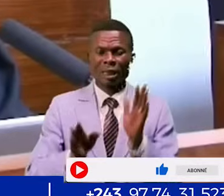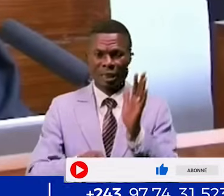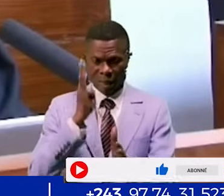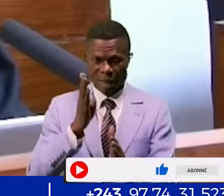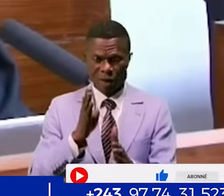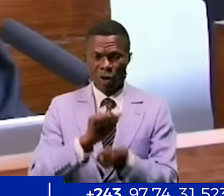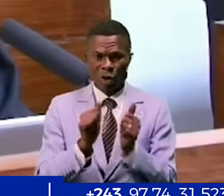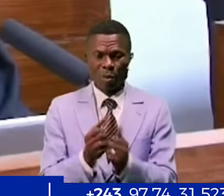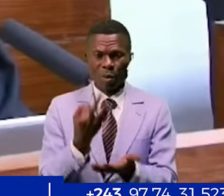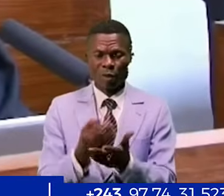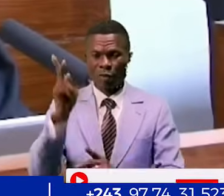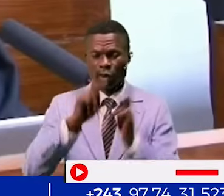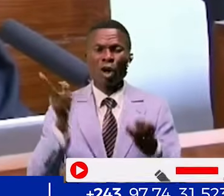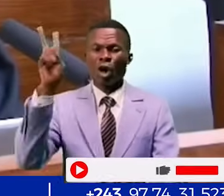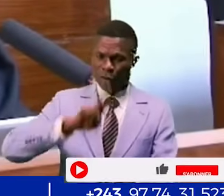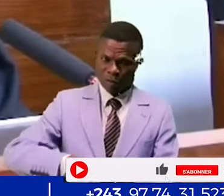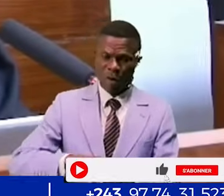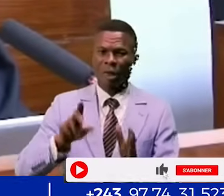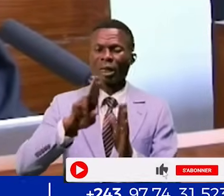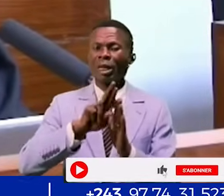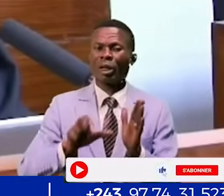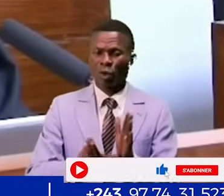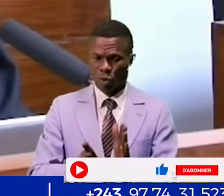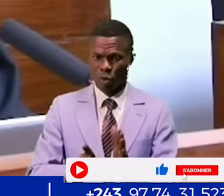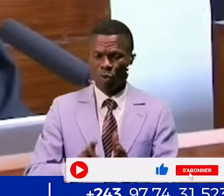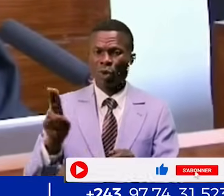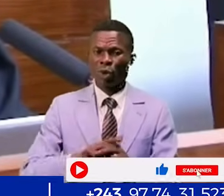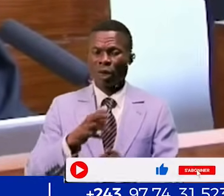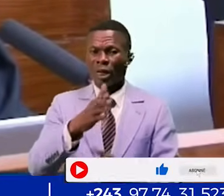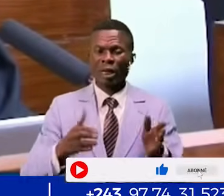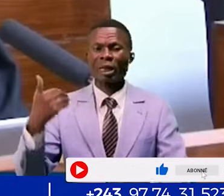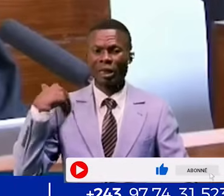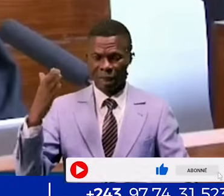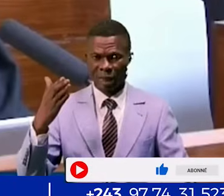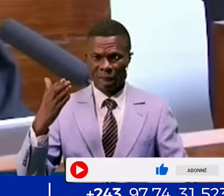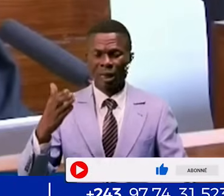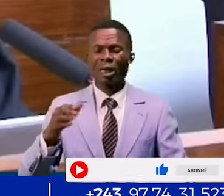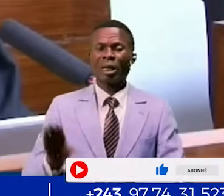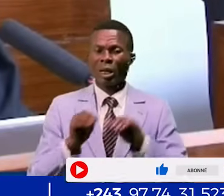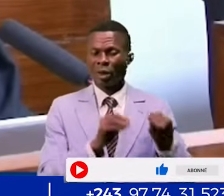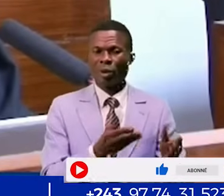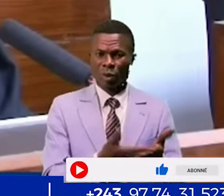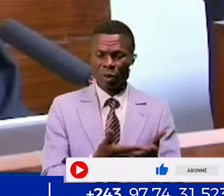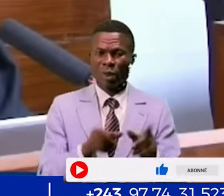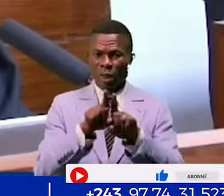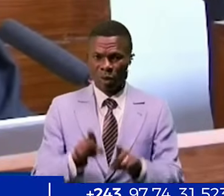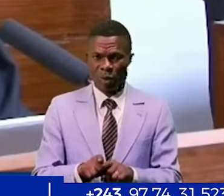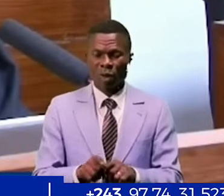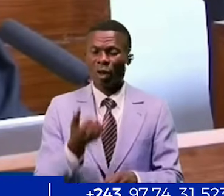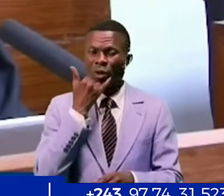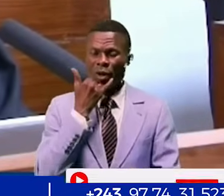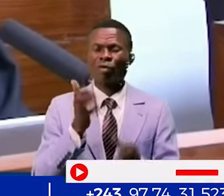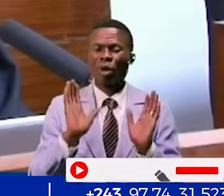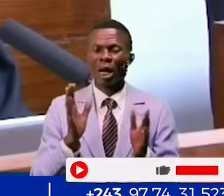relative aux finances publiques, une violation des règles d'exécution des recettes dans le chef de la mise en cause et partant des fautes